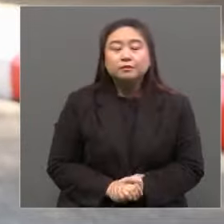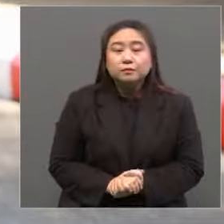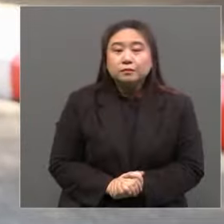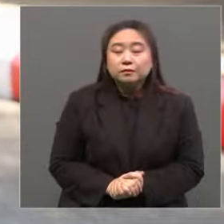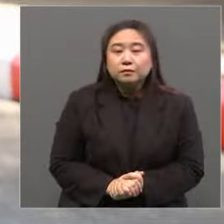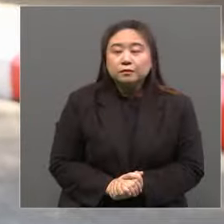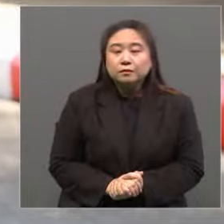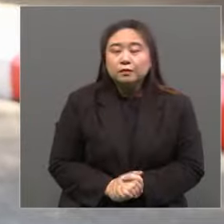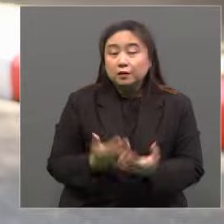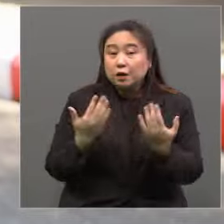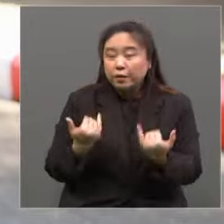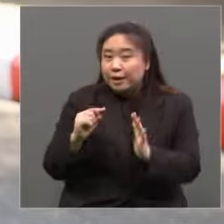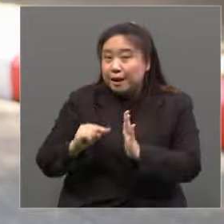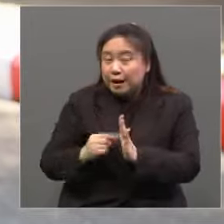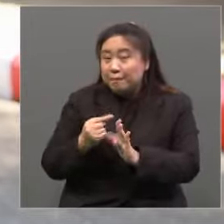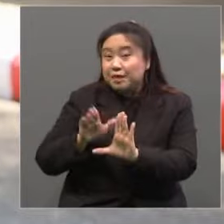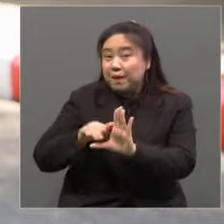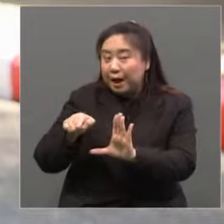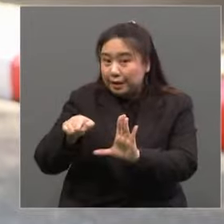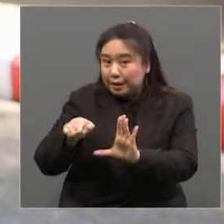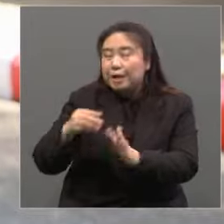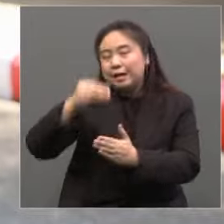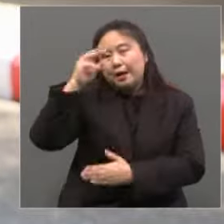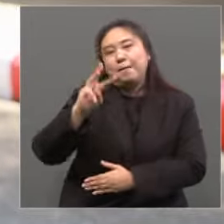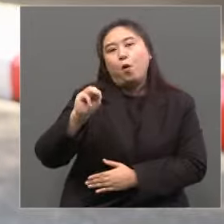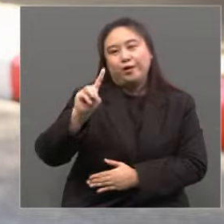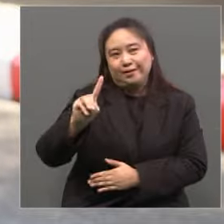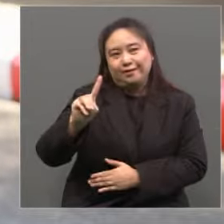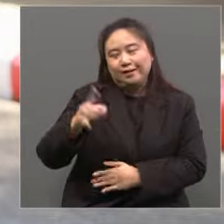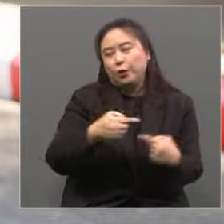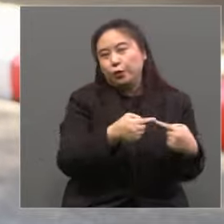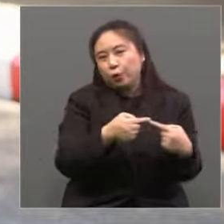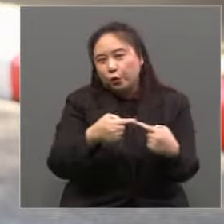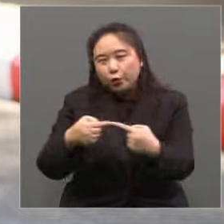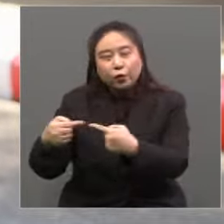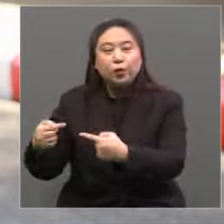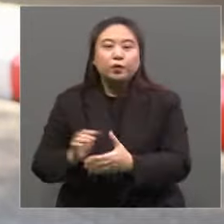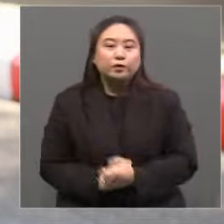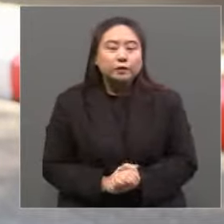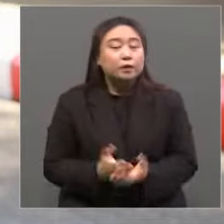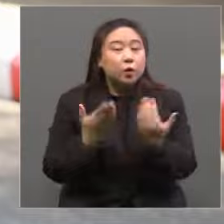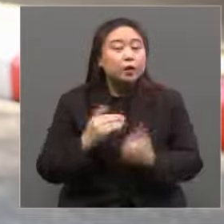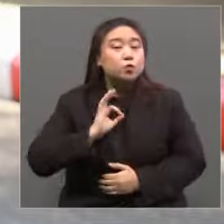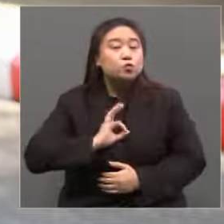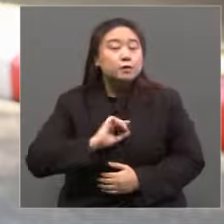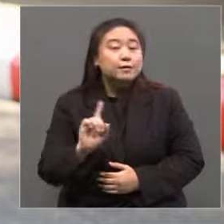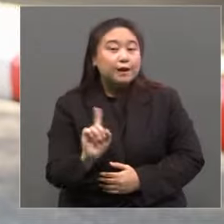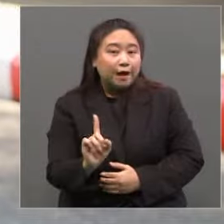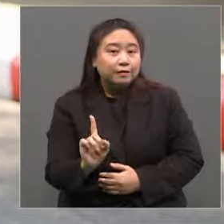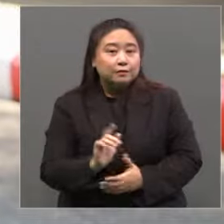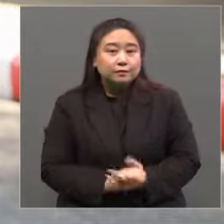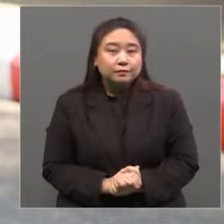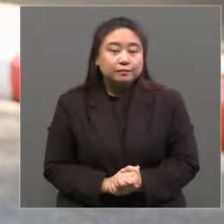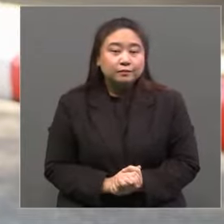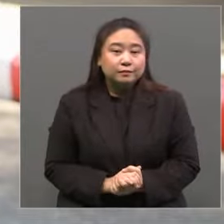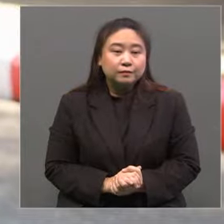าเป็นส่วนหนึ่งเนี่ยตั้งแต่ชั้นไหนเอ่ย ม.1เลยค่ะ อ๋อก็เล่นมาตลอดเลยใช ่ ไหม ใช่ค่ะ เรามีความรู้สึกยังไงคะกับการที่เรามาเป็นส่วนหนึ่งในว